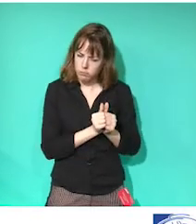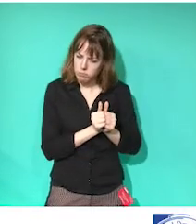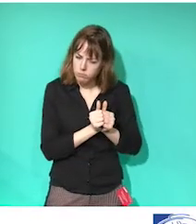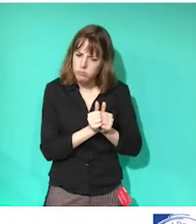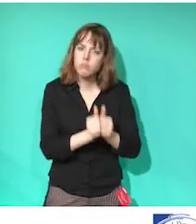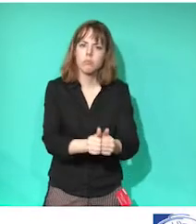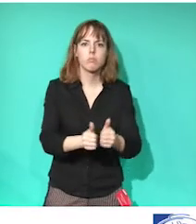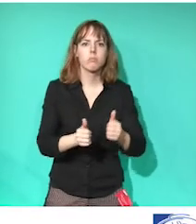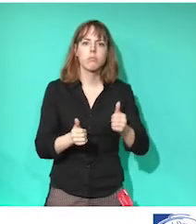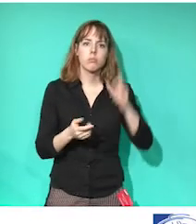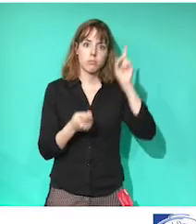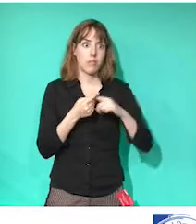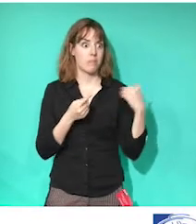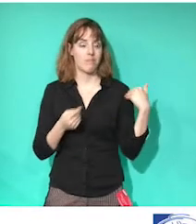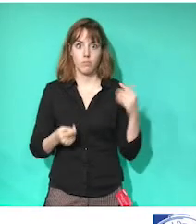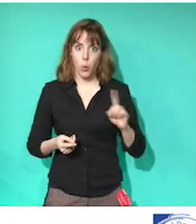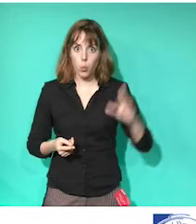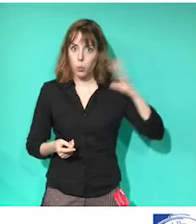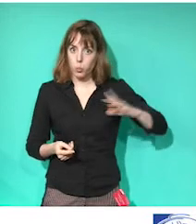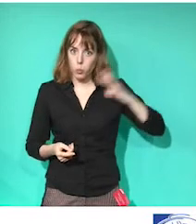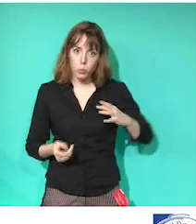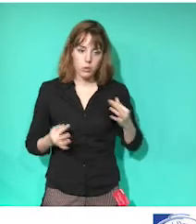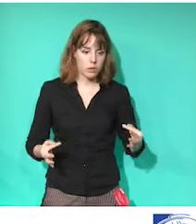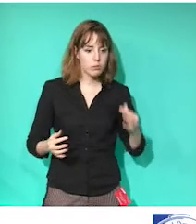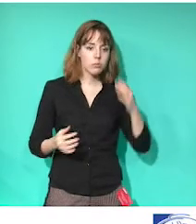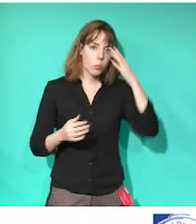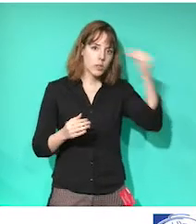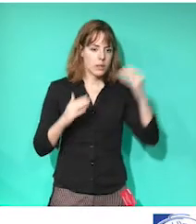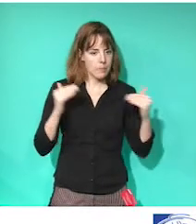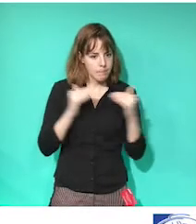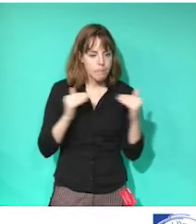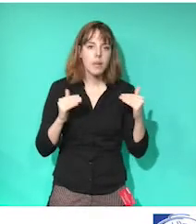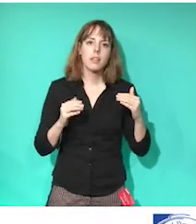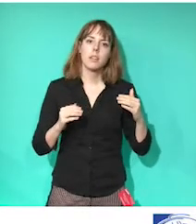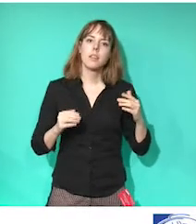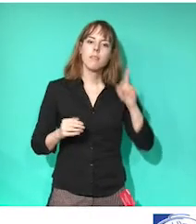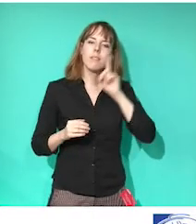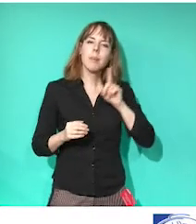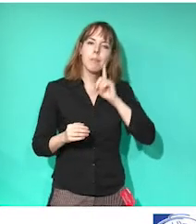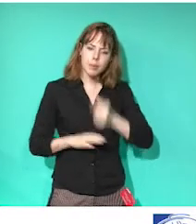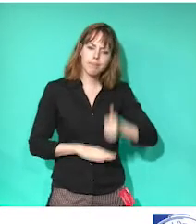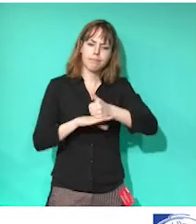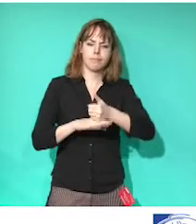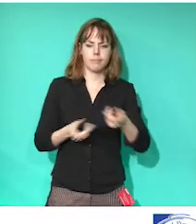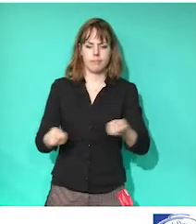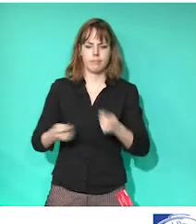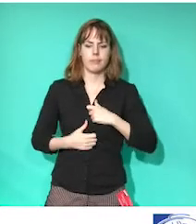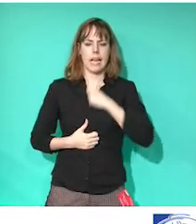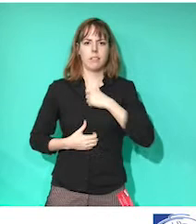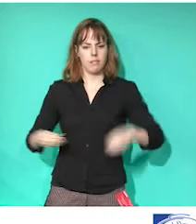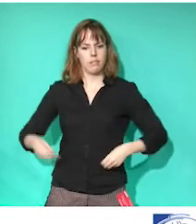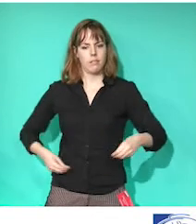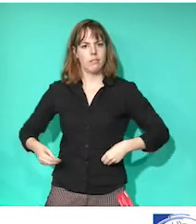lequel on travaille depuis longtemps, sur l'égalité professionnelle, sur la mixité, sur l'accès des femmes à des postes, évidemment, de direction, parce que quand même, on a